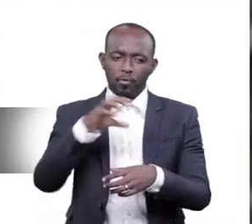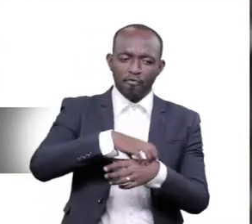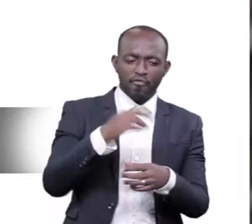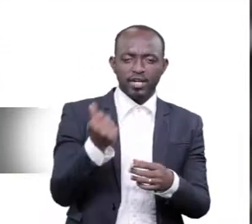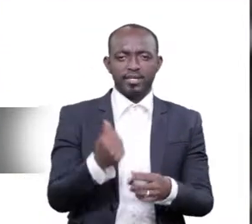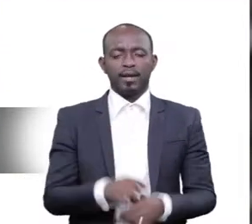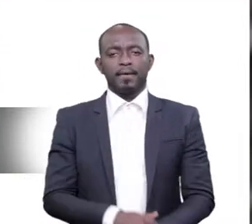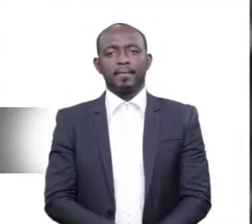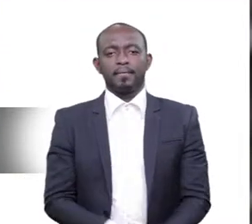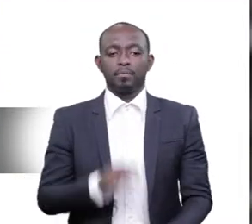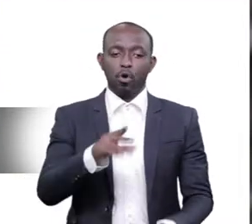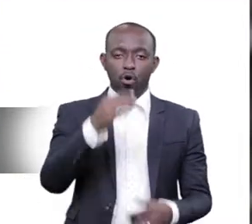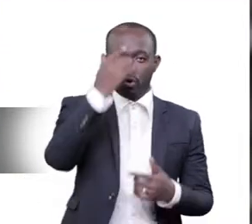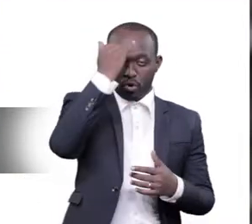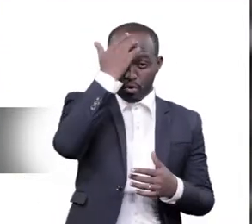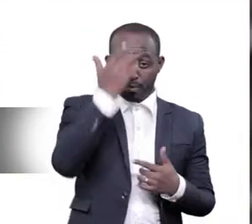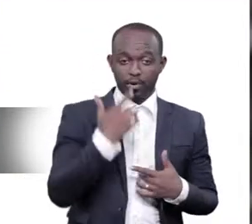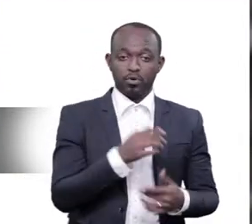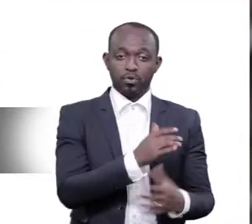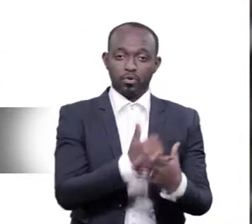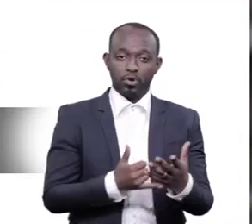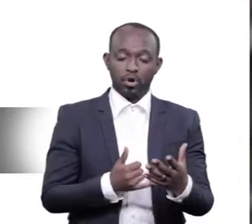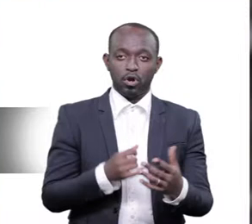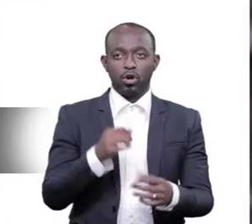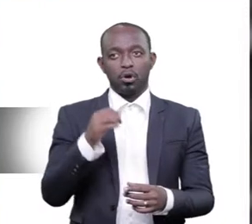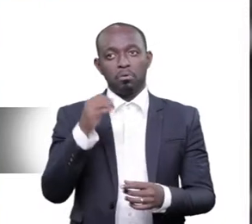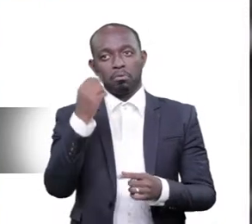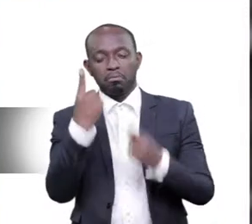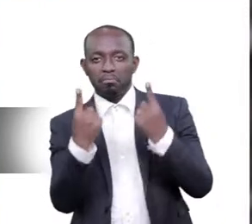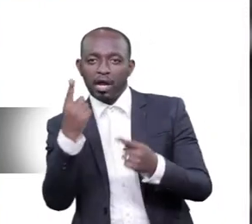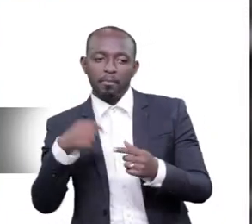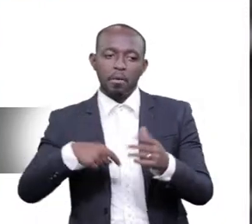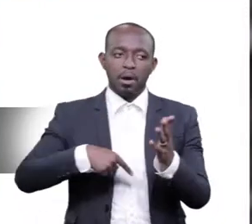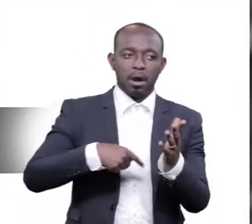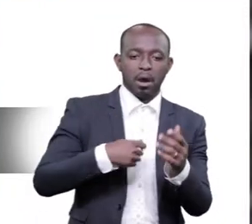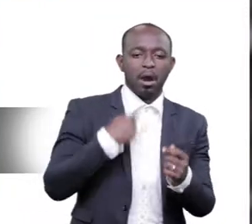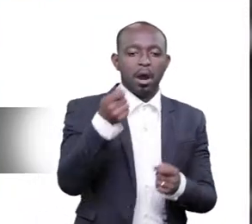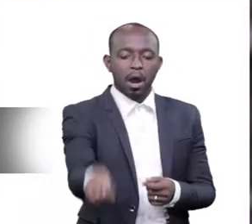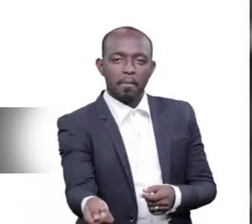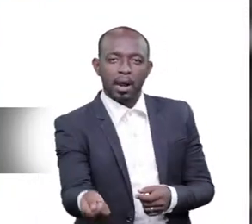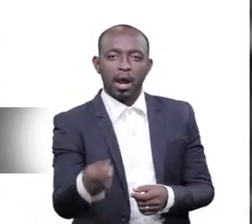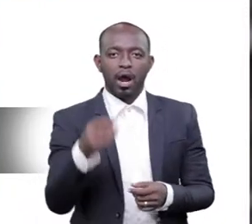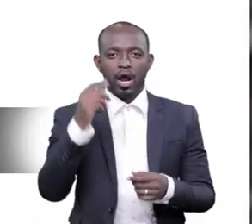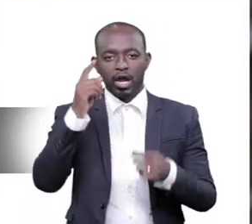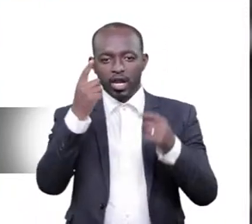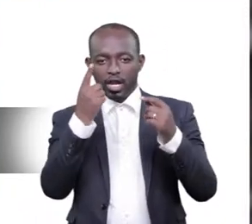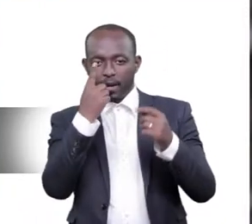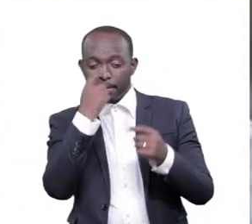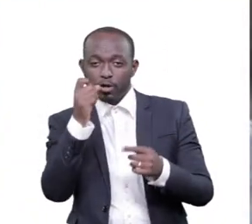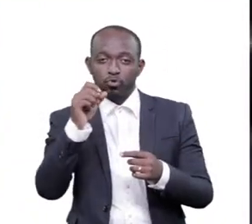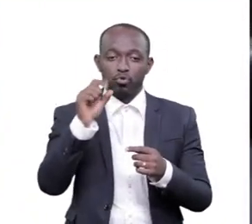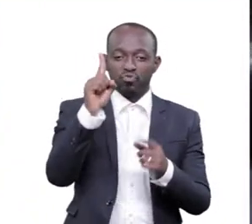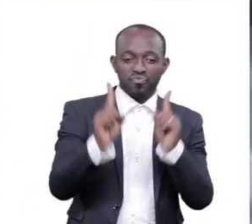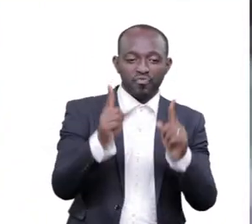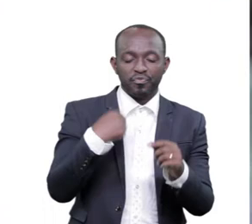ari ubwo bwo kubaha ibintu by'ibanze bya buri munsi kuko icyo gihe byari bimeze nabi nibwo ntamenyanye